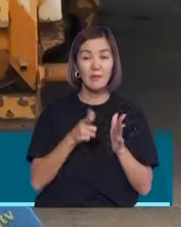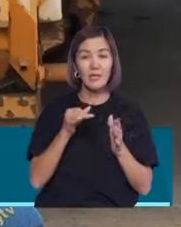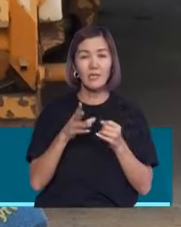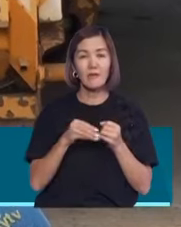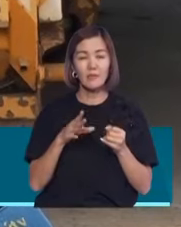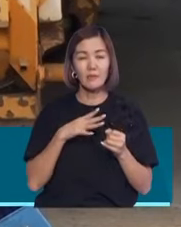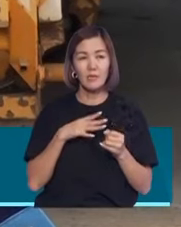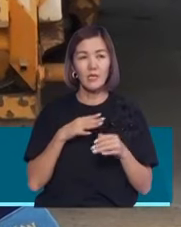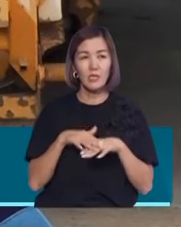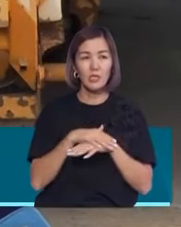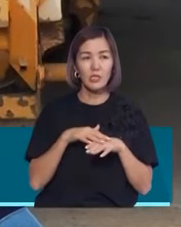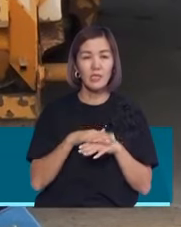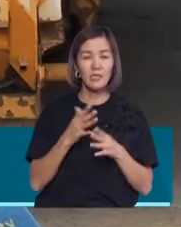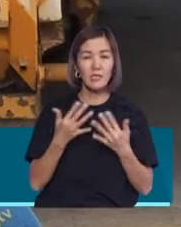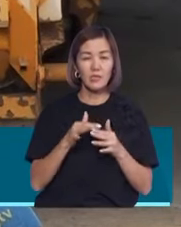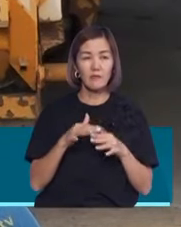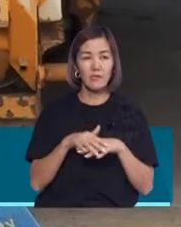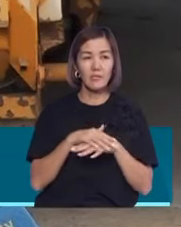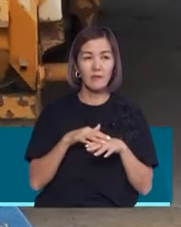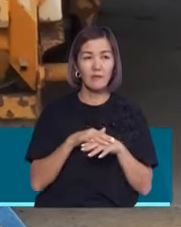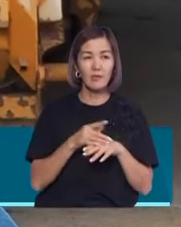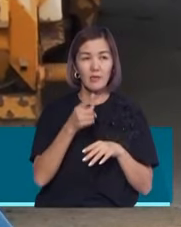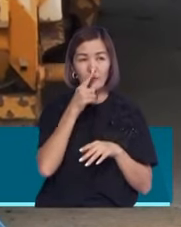для жителей нашей деревни, нашего аула и